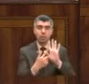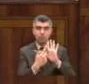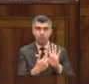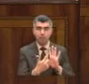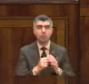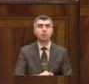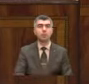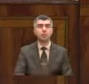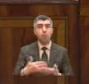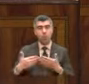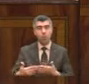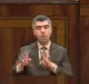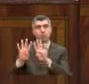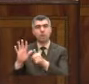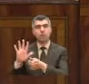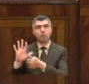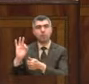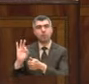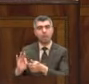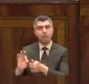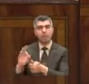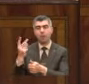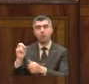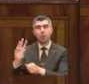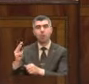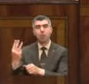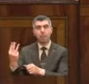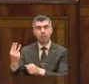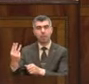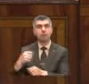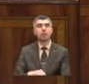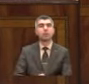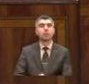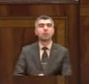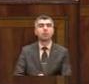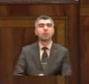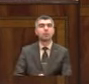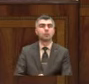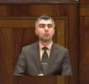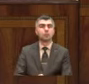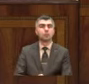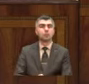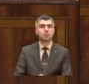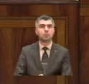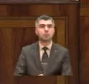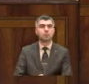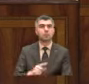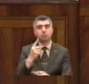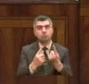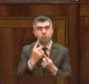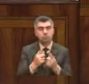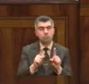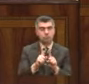لله 68%، راه كتكلم على 2030، وصلنا فيما يتعلق بالقطاعات الوزاريه 68%، ثم فيما يتعلق